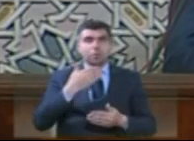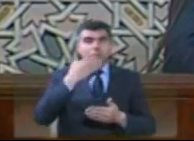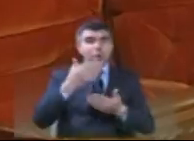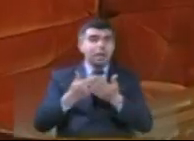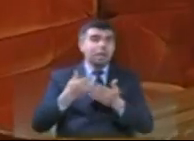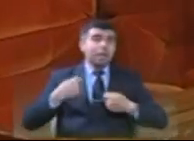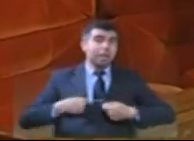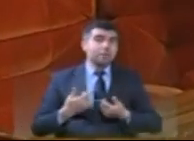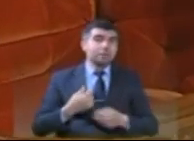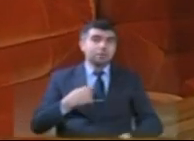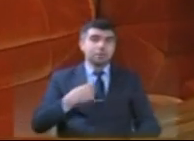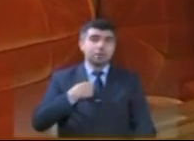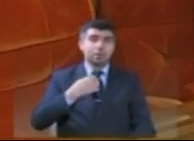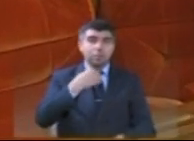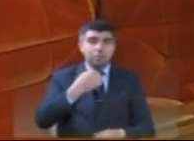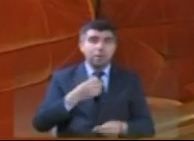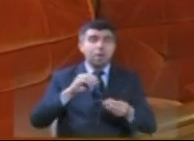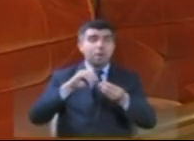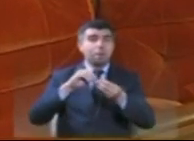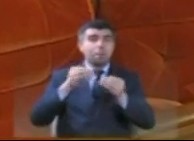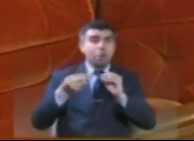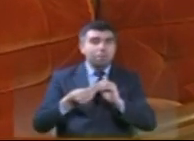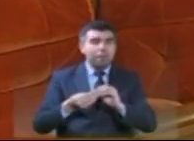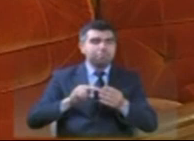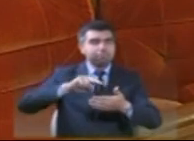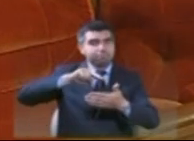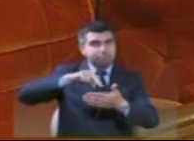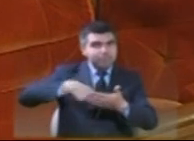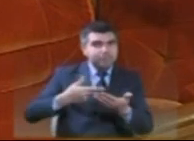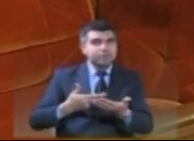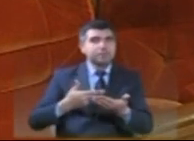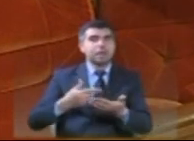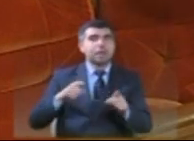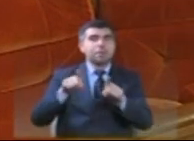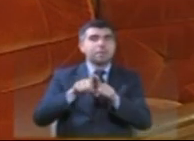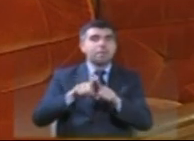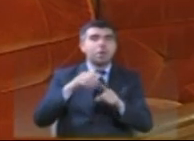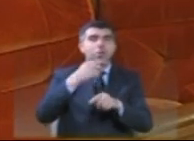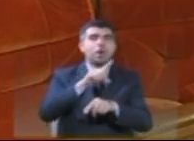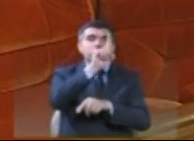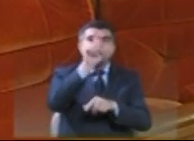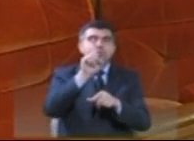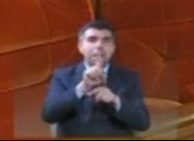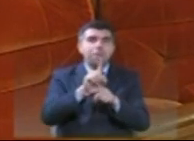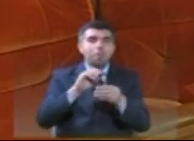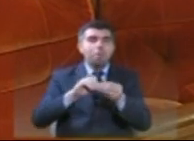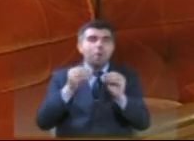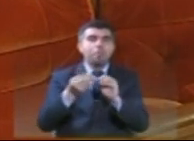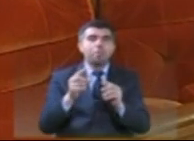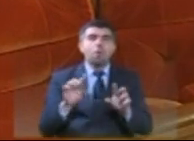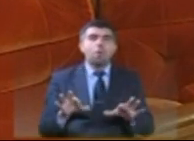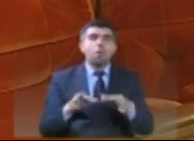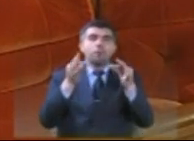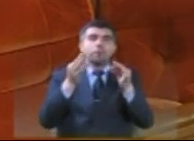السيد النائب حنا من ناحيه ديال الاشكال ديال المصادقه الاقليميه فيها اشكال واحد بالنسبه لنا، هو خص